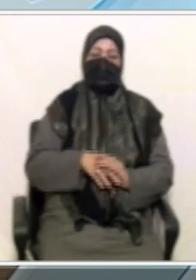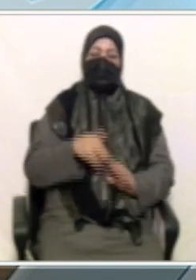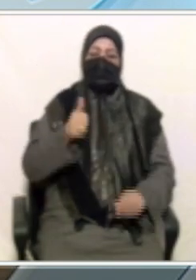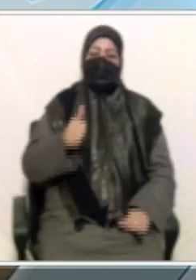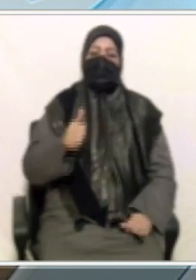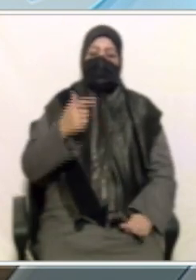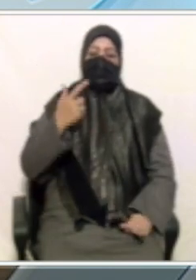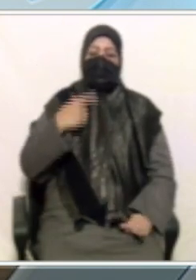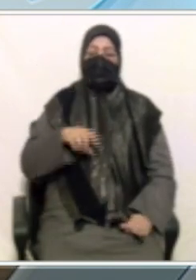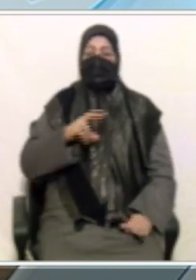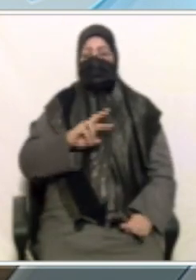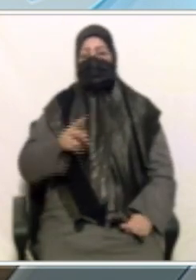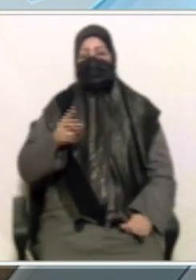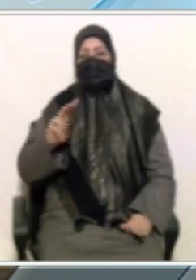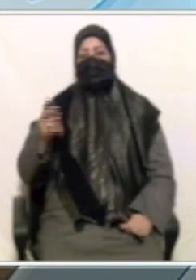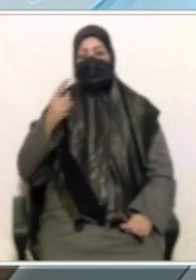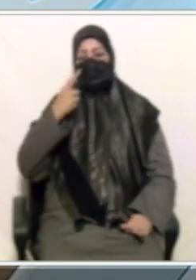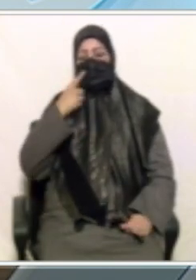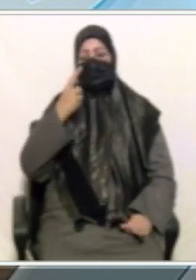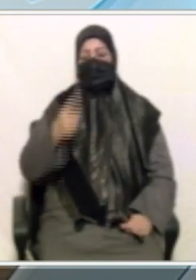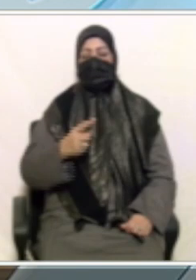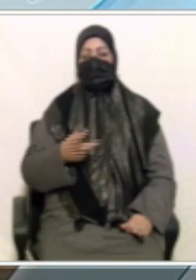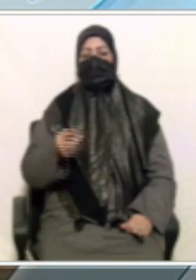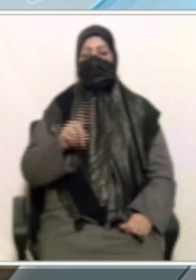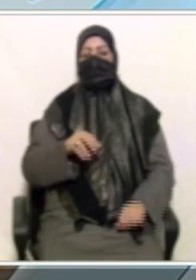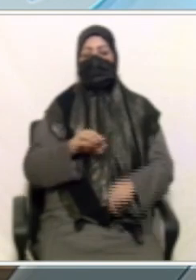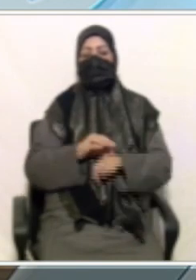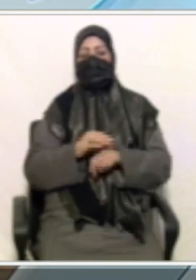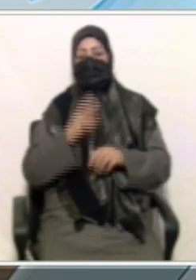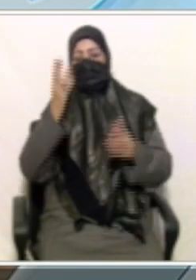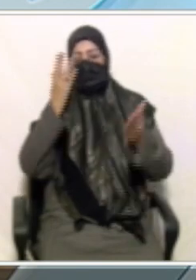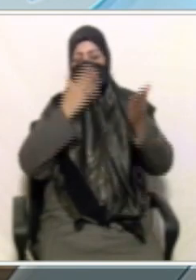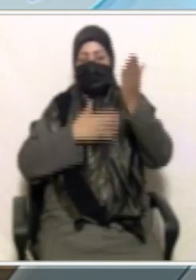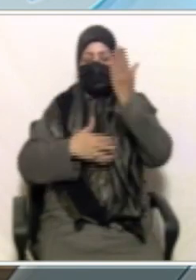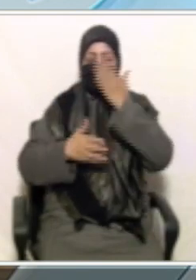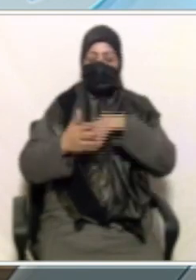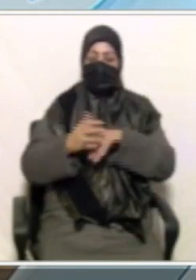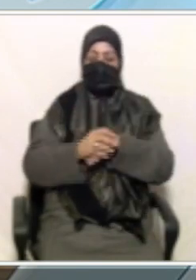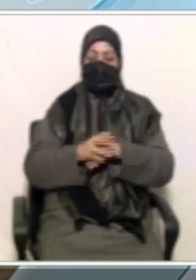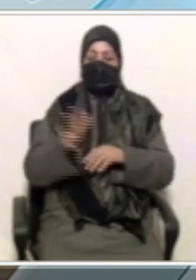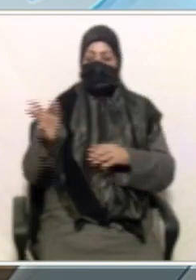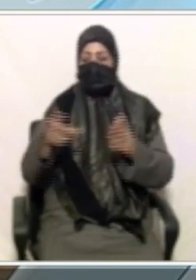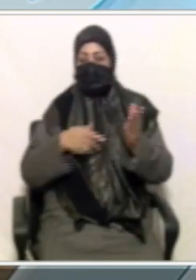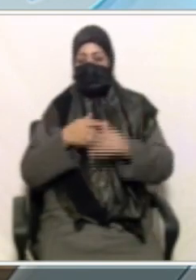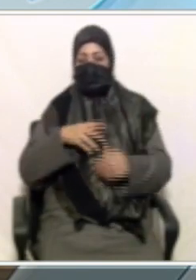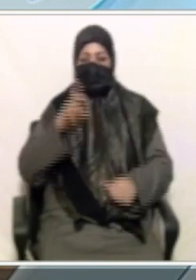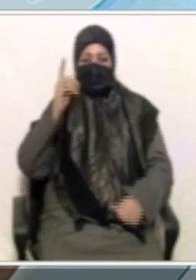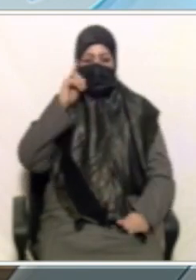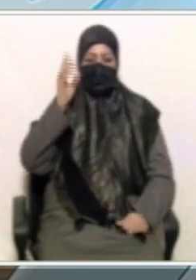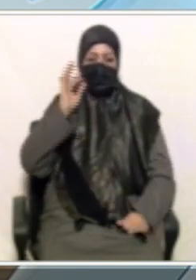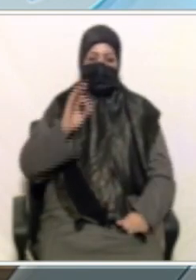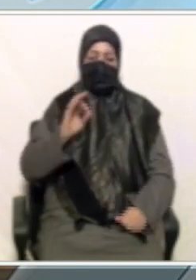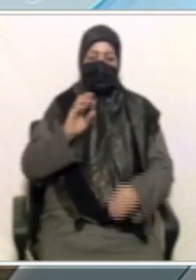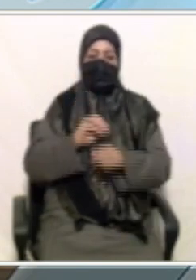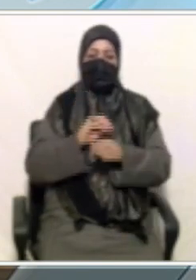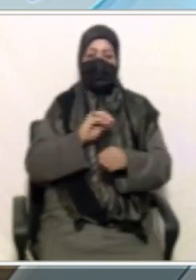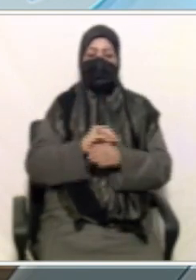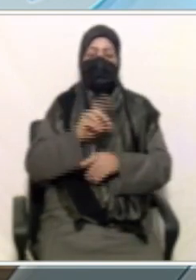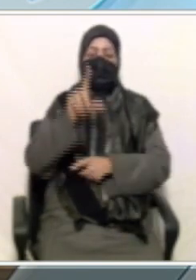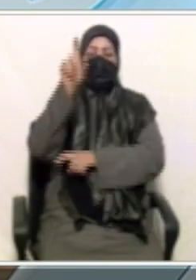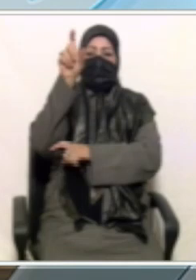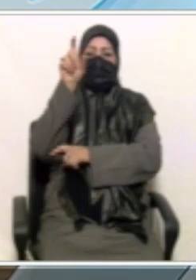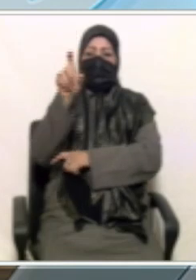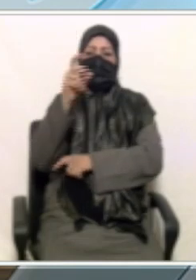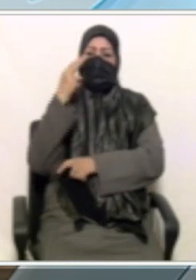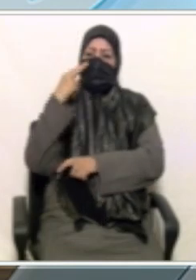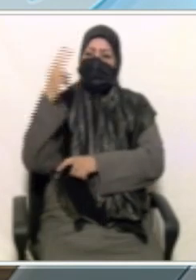على الناس تشويشا في صلاتهم وفي عباداتهم. وعلى هيئة الأوقاف أن تتابع هذه الأمر، لأن الأمر تابع